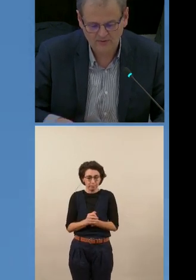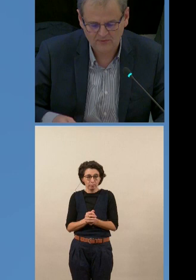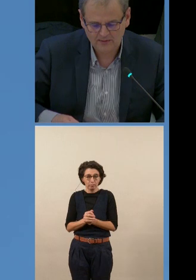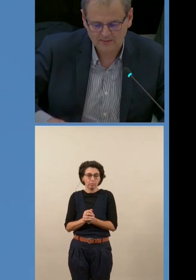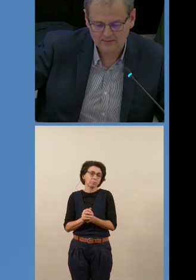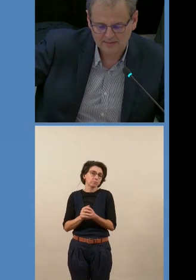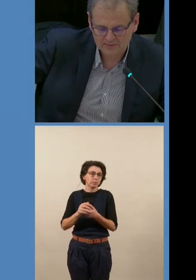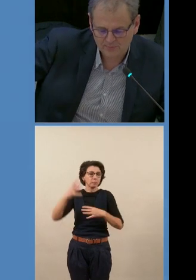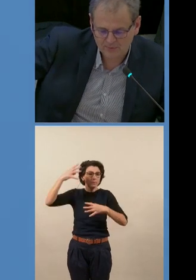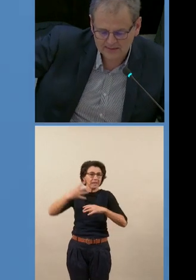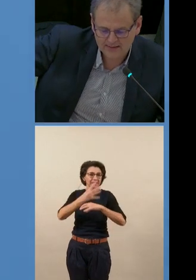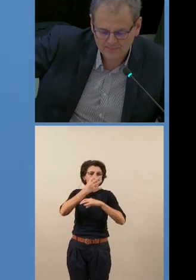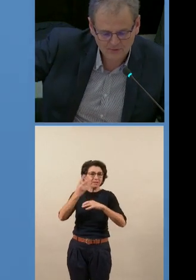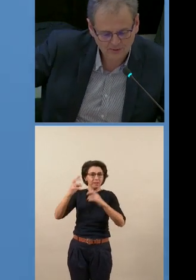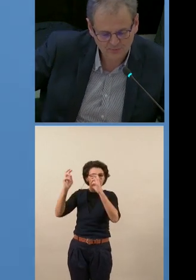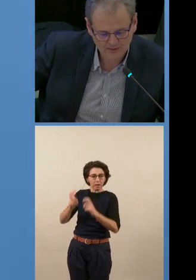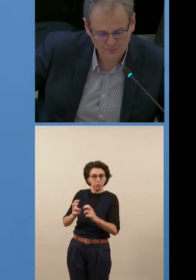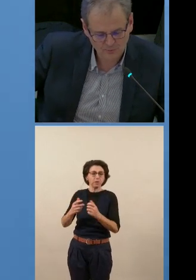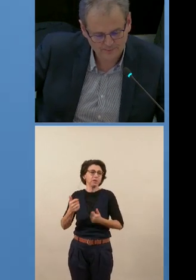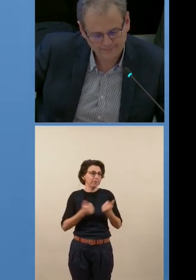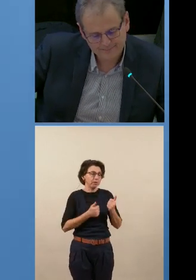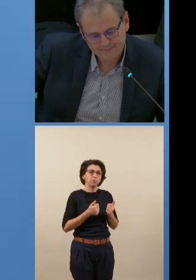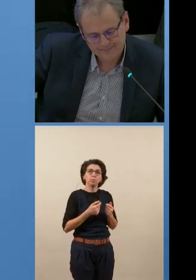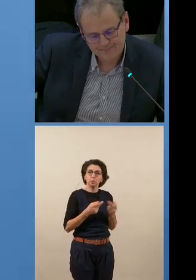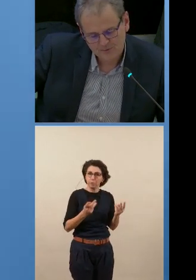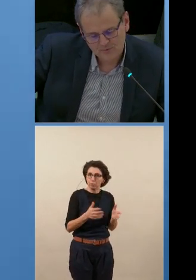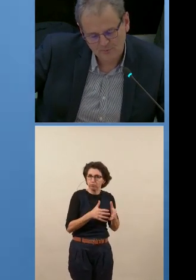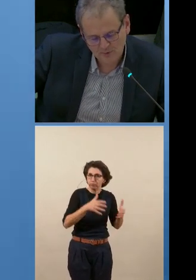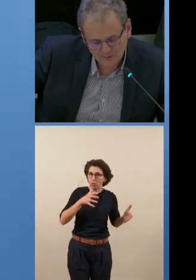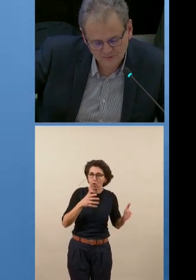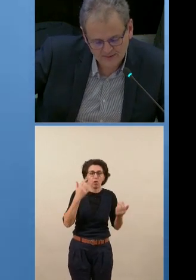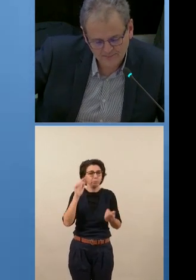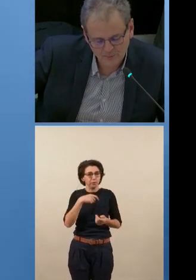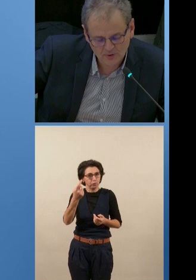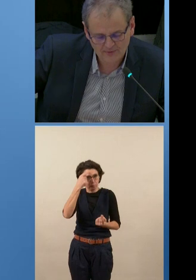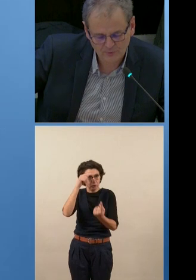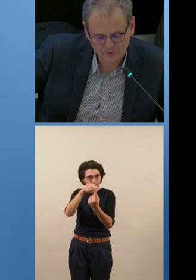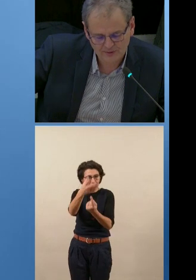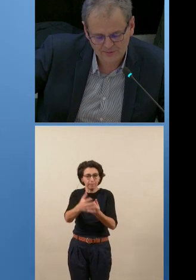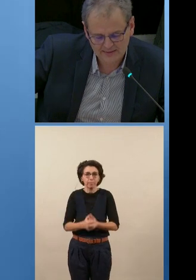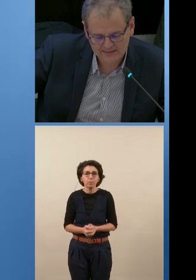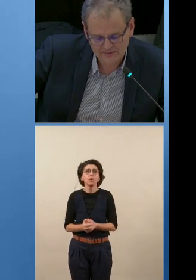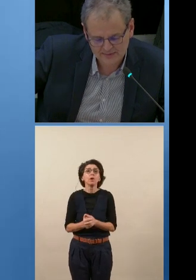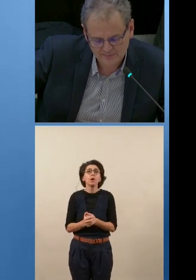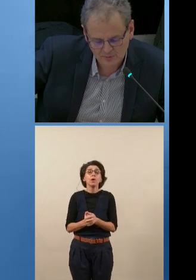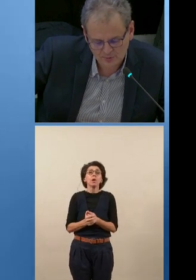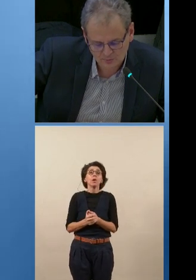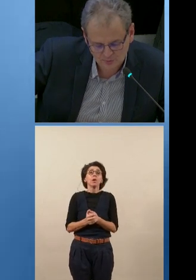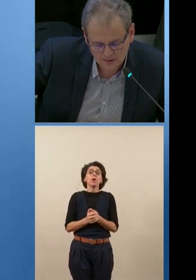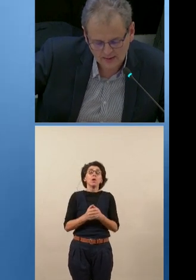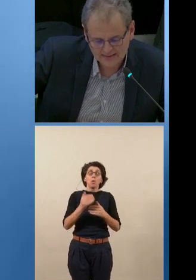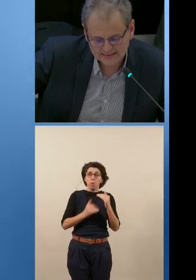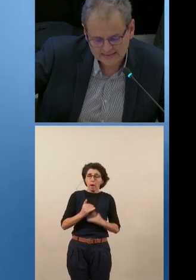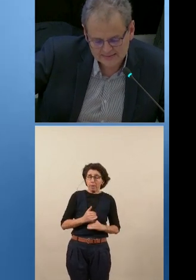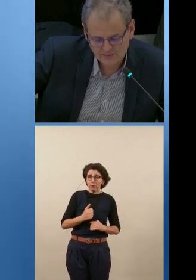gaz à effet de serre et de services pu amélioré pour les grenobblis nous avons renforcé la programmation pluriannuelle des investissements à hauteur